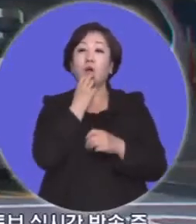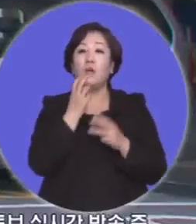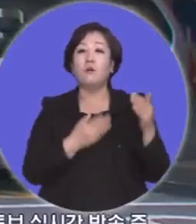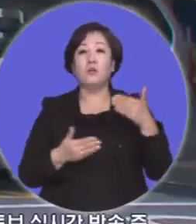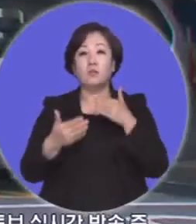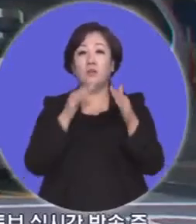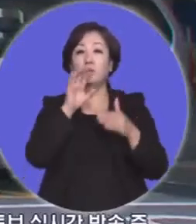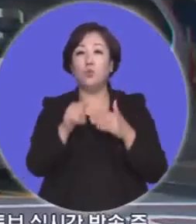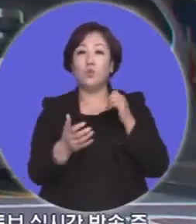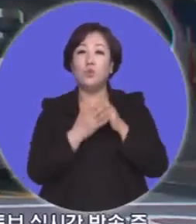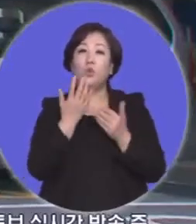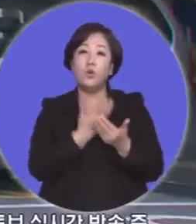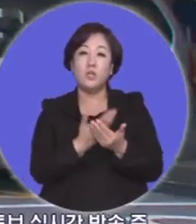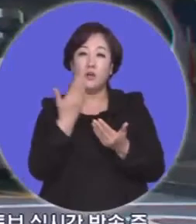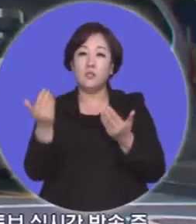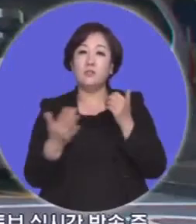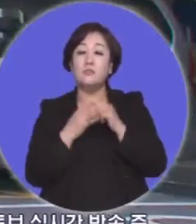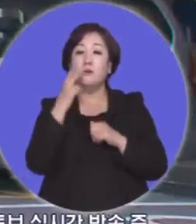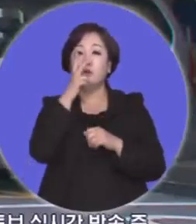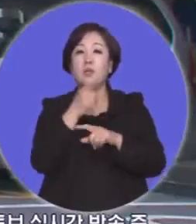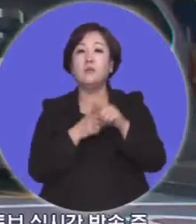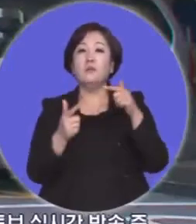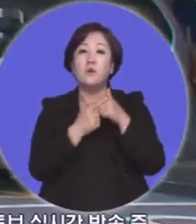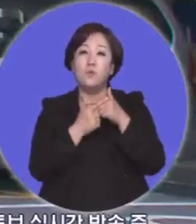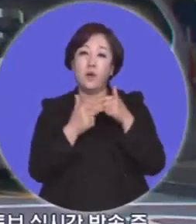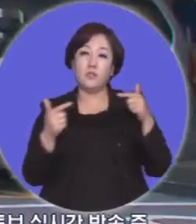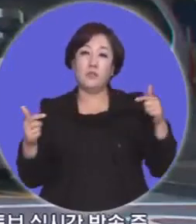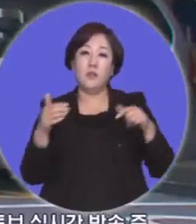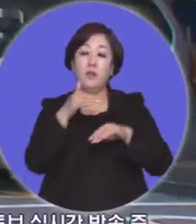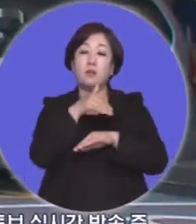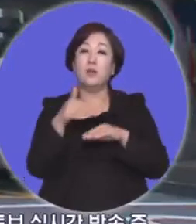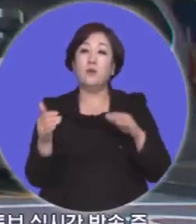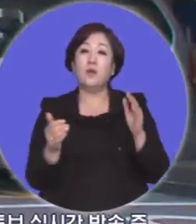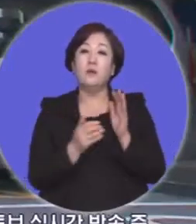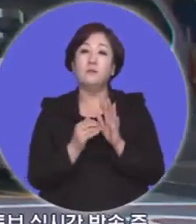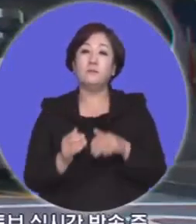사건의 2권의 수사를 확대할 방침입니다 ubc 뉴스 시리즈 입니다